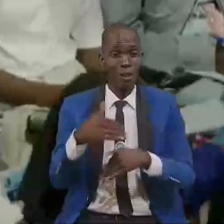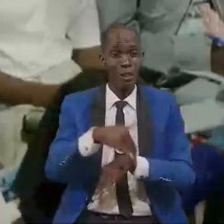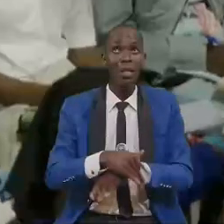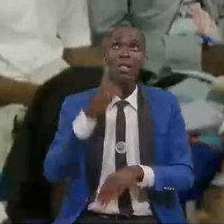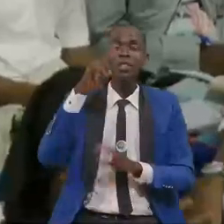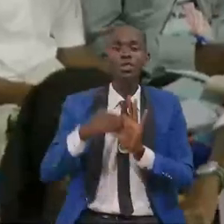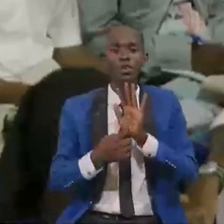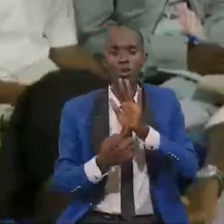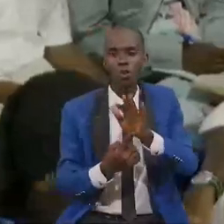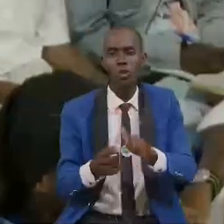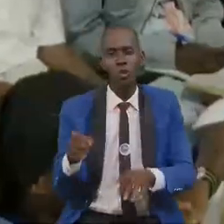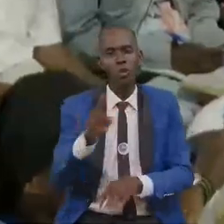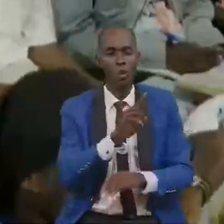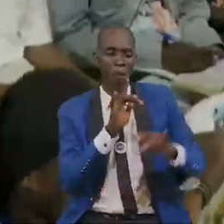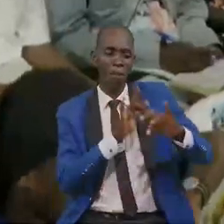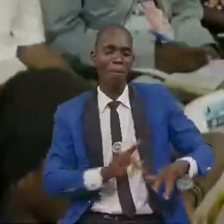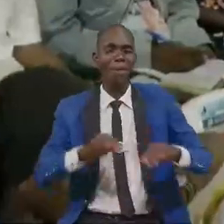il va te manifester